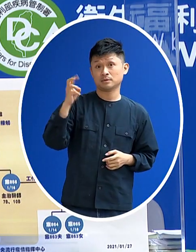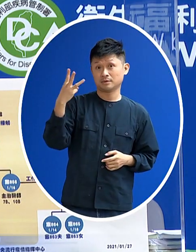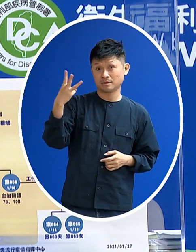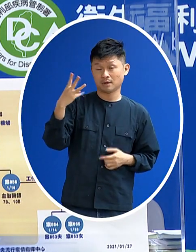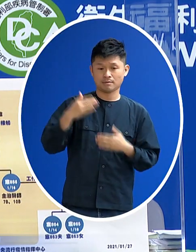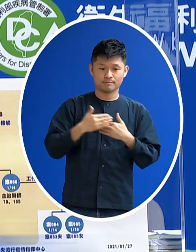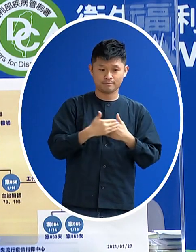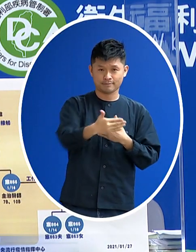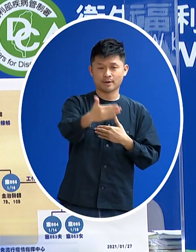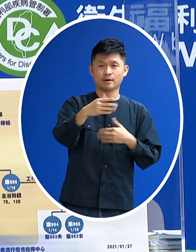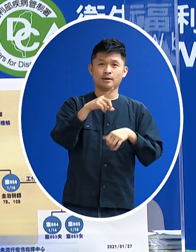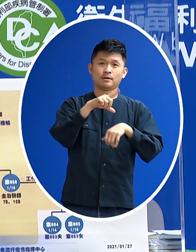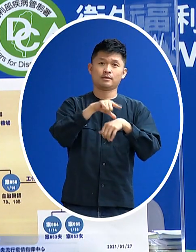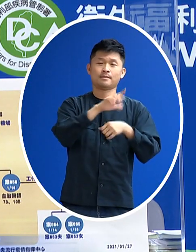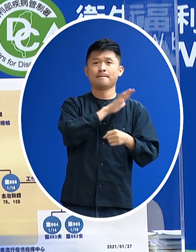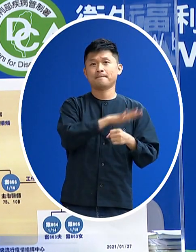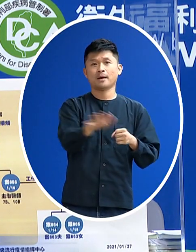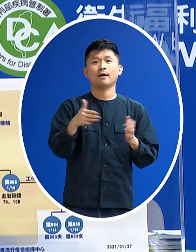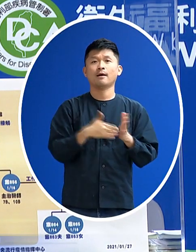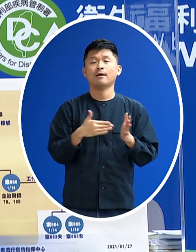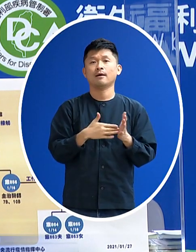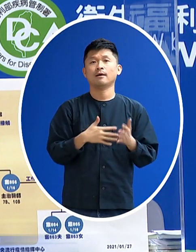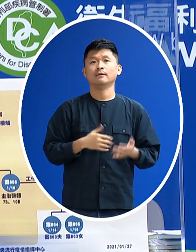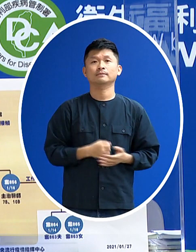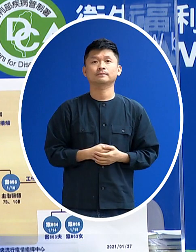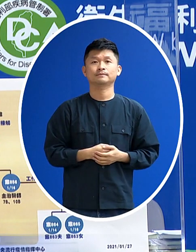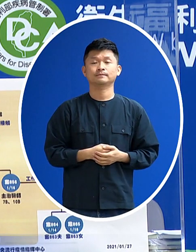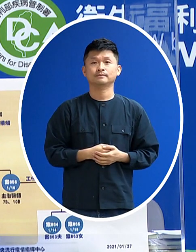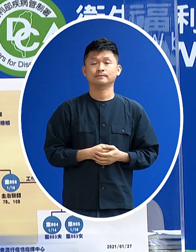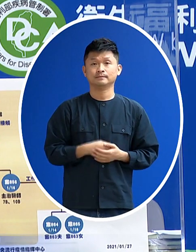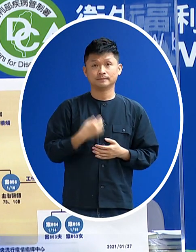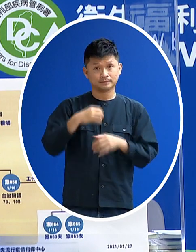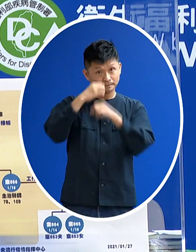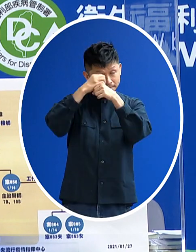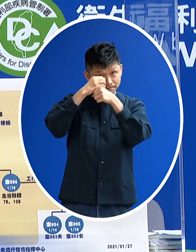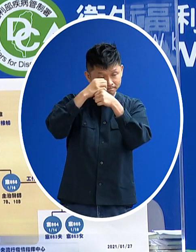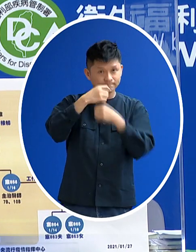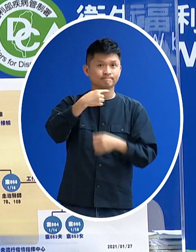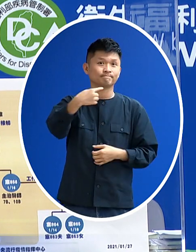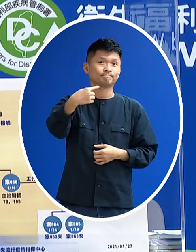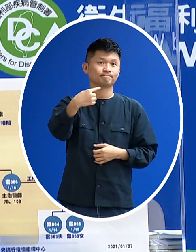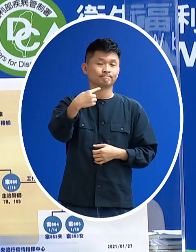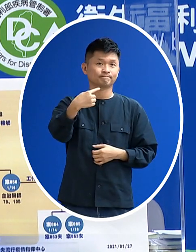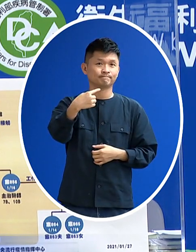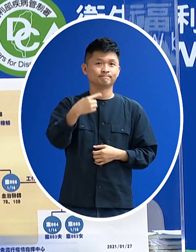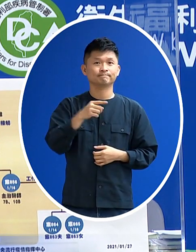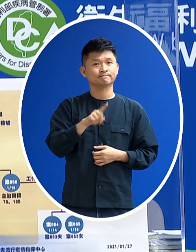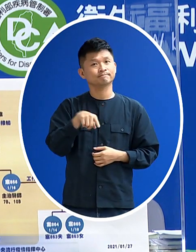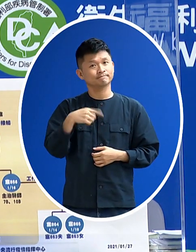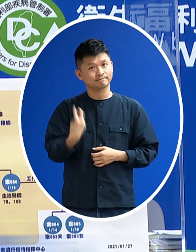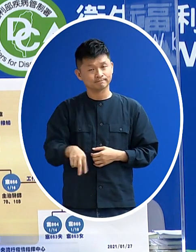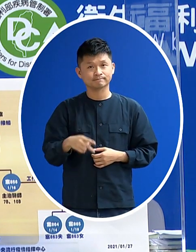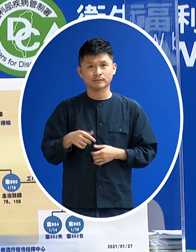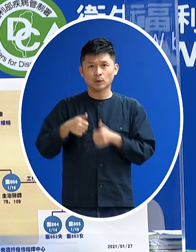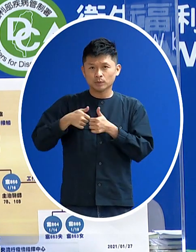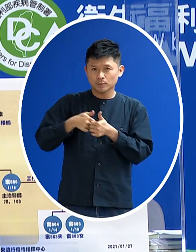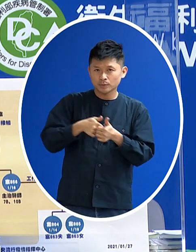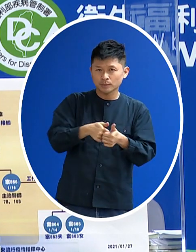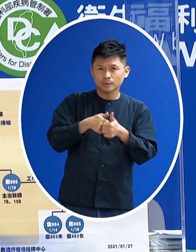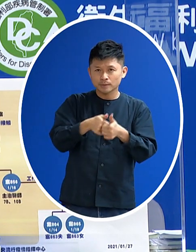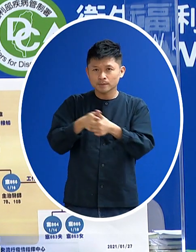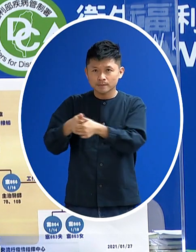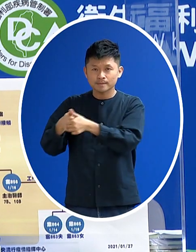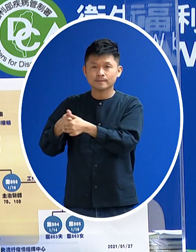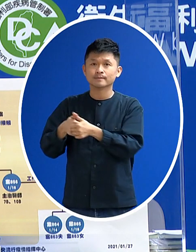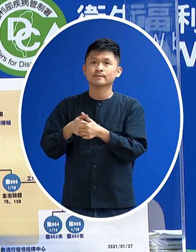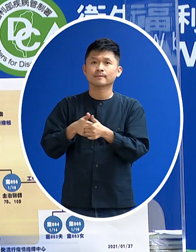经隔离期满，那也采检是阴性。那再过来在回溯的这方也陆陆